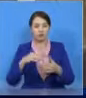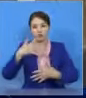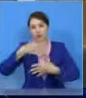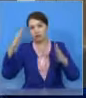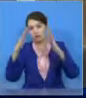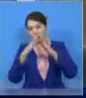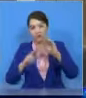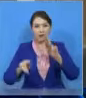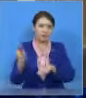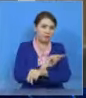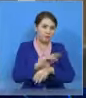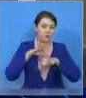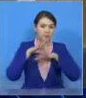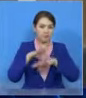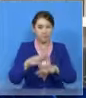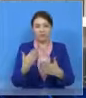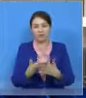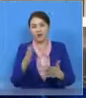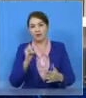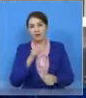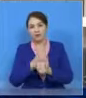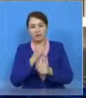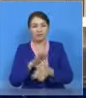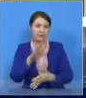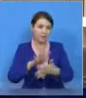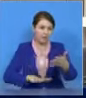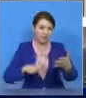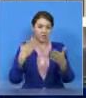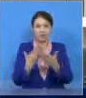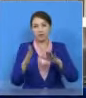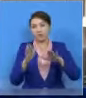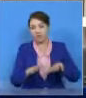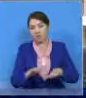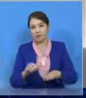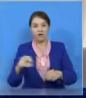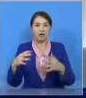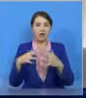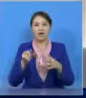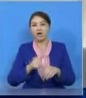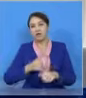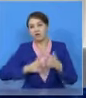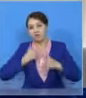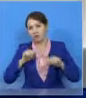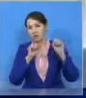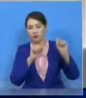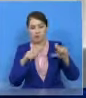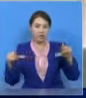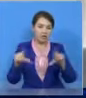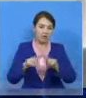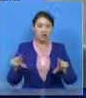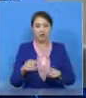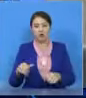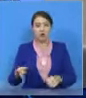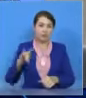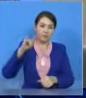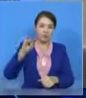үй күрделі жөндеуден өтті. Бұл бағыттағы жұмыстар жалғаспақ. Бұдан бөлек әскери бөлімдер, қорғаныс департаменті, әуе қорғаныс